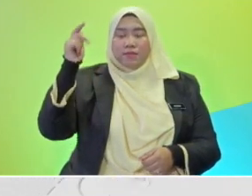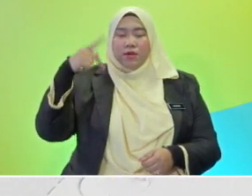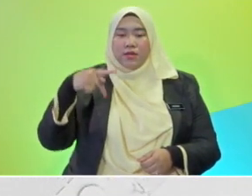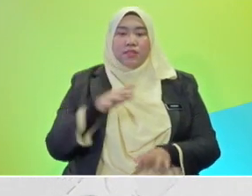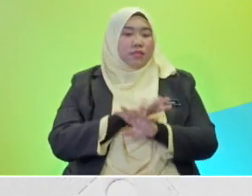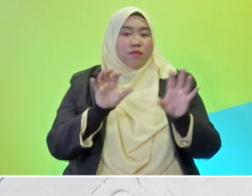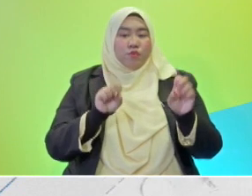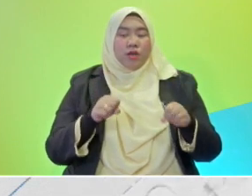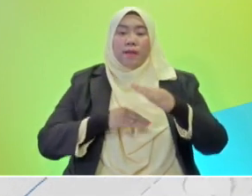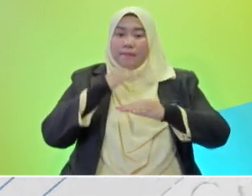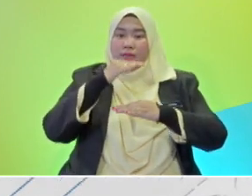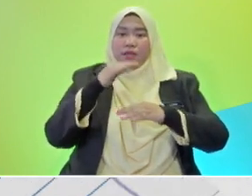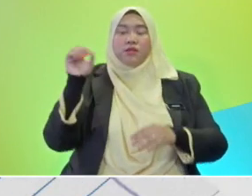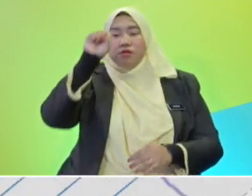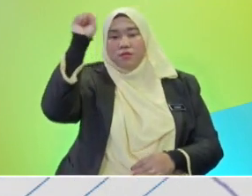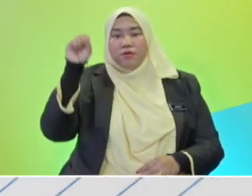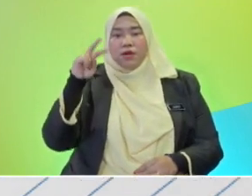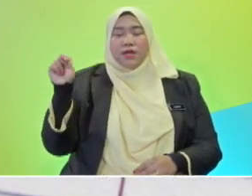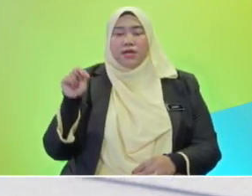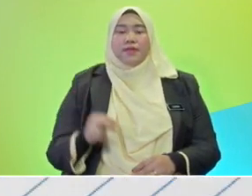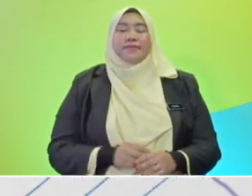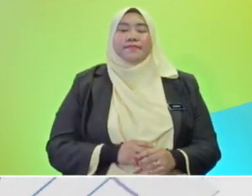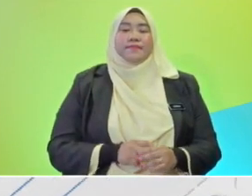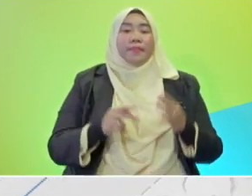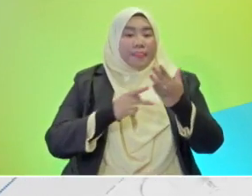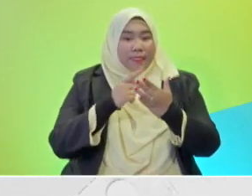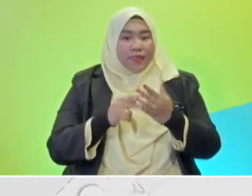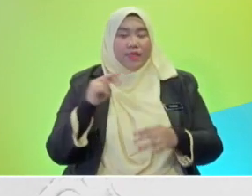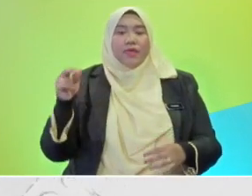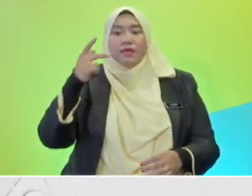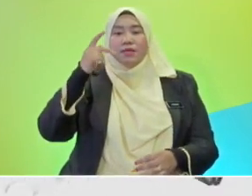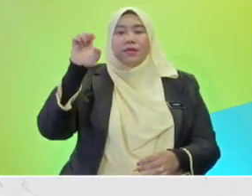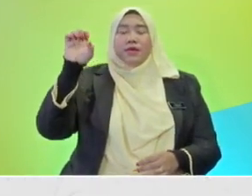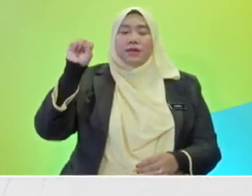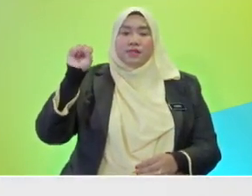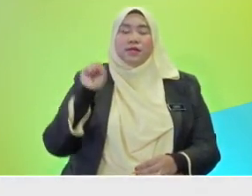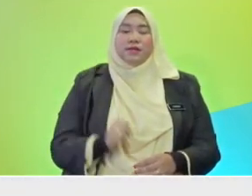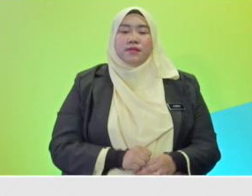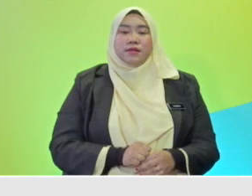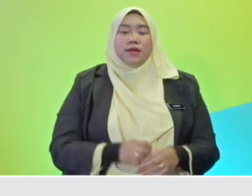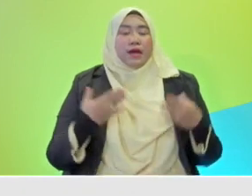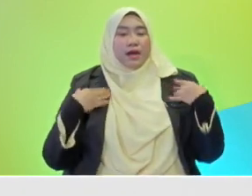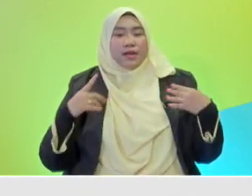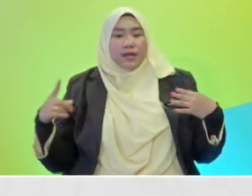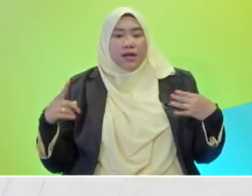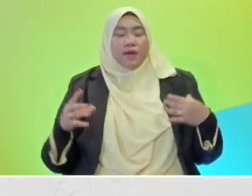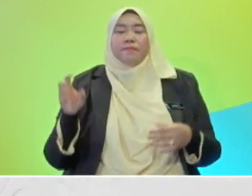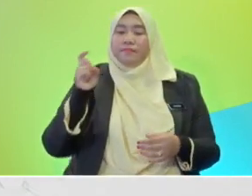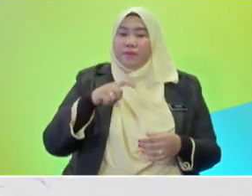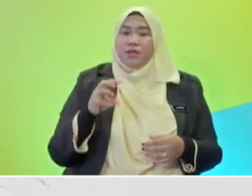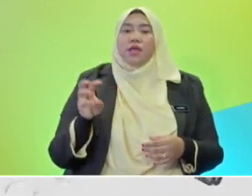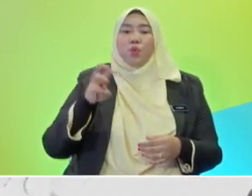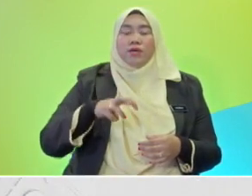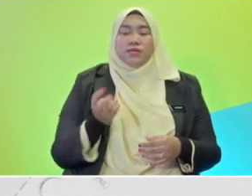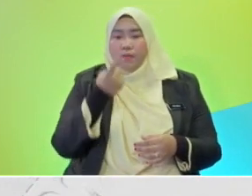dan lagi satu Cikgu yang penting kajian Case di mana kita semua sedih maklum bahwa kajian case merupakan pengaruh wajib yang perlu